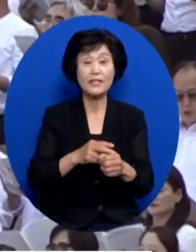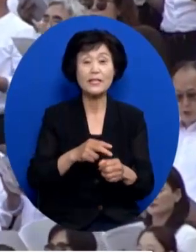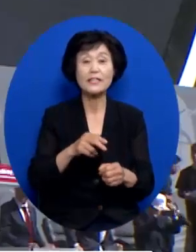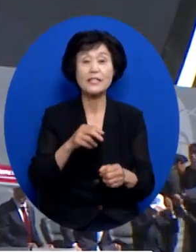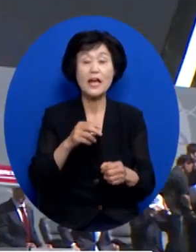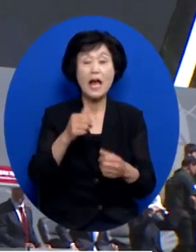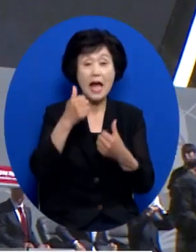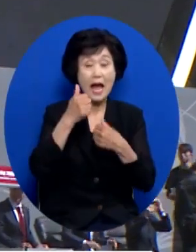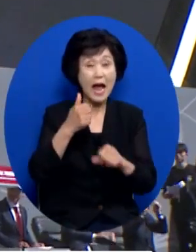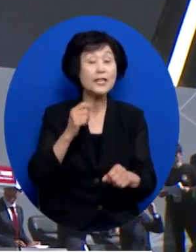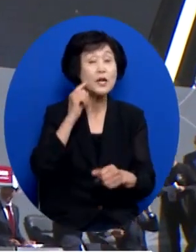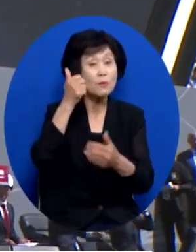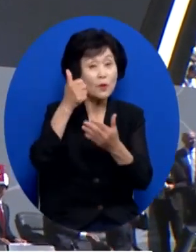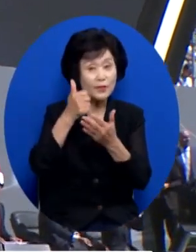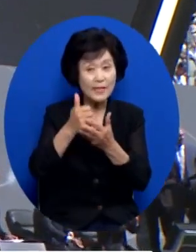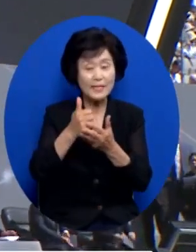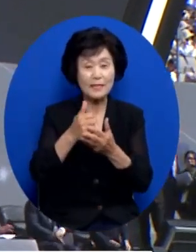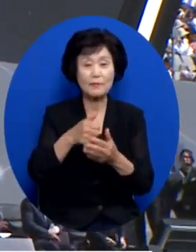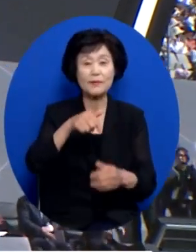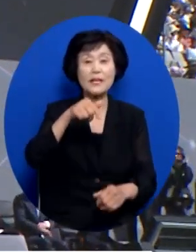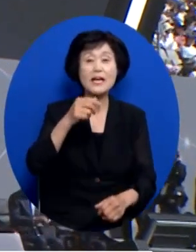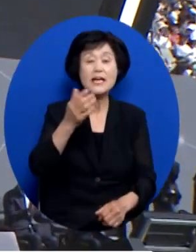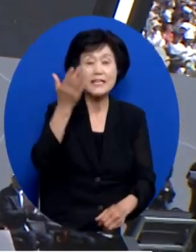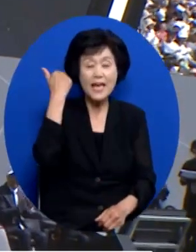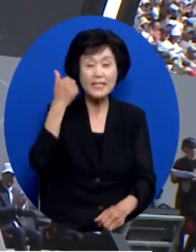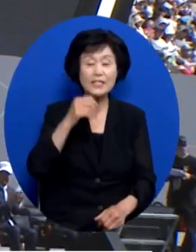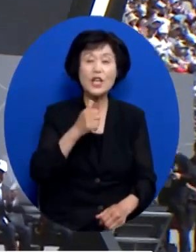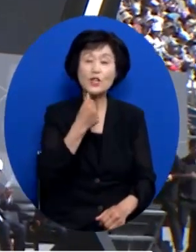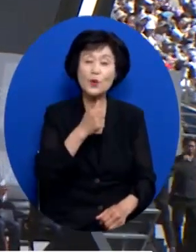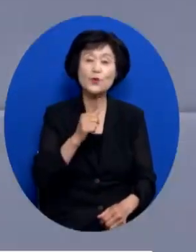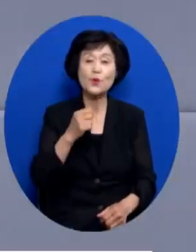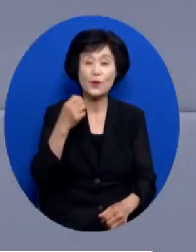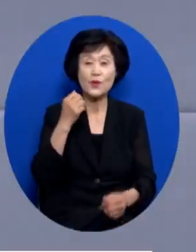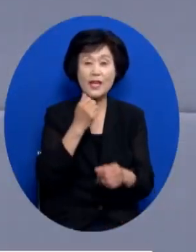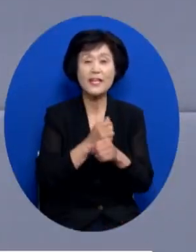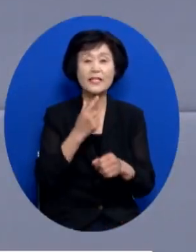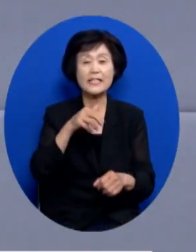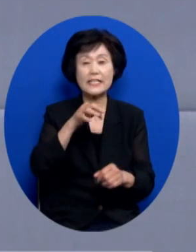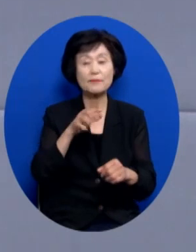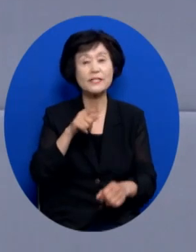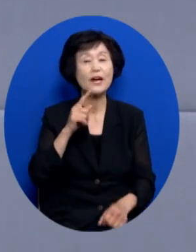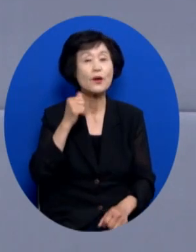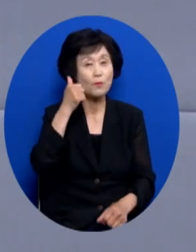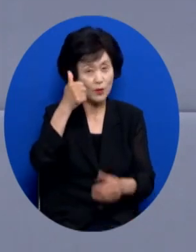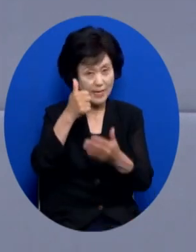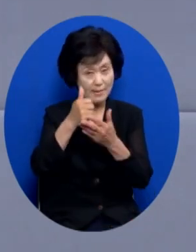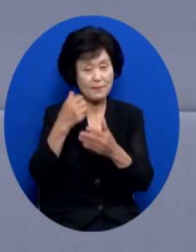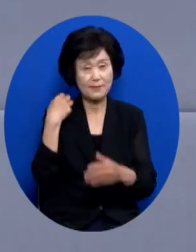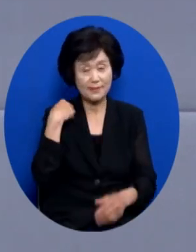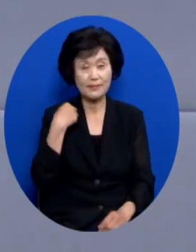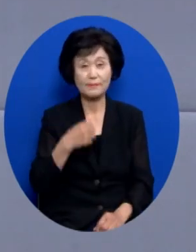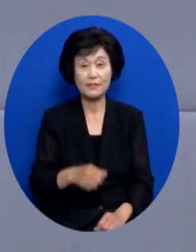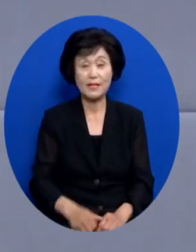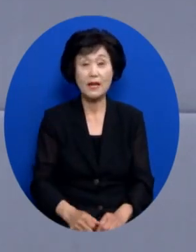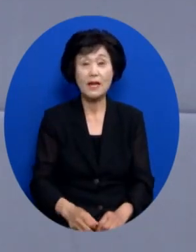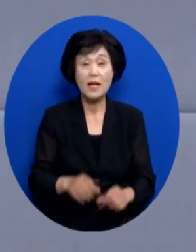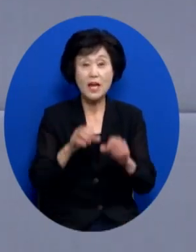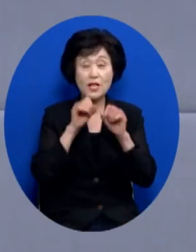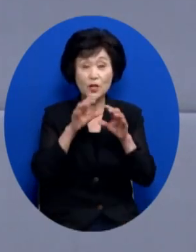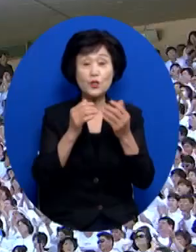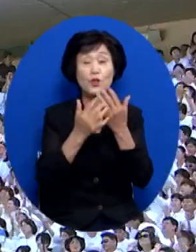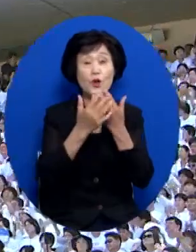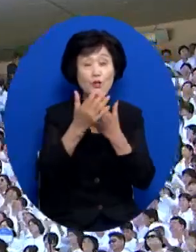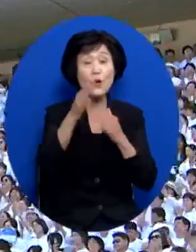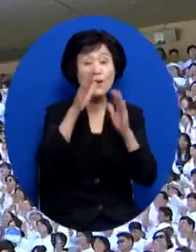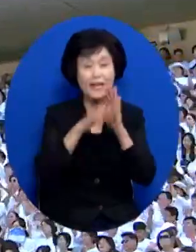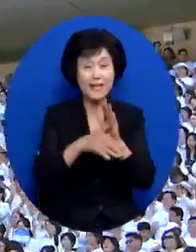소개는 대회 상임 고문인 극동방송 이사장 김장한 목사가 맡았습니다. 김장한 목사는 빌리 그레엄 전도대회